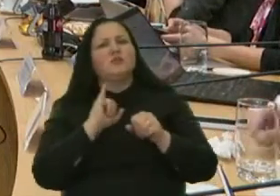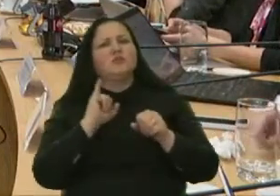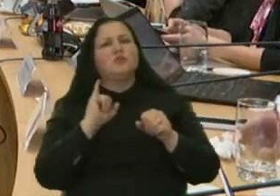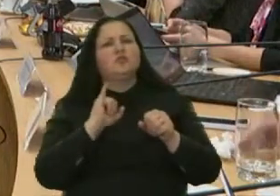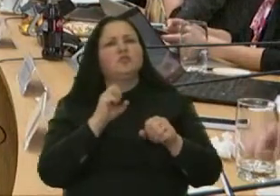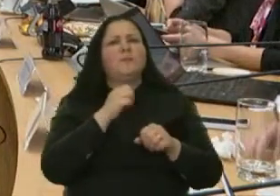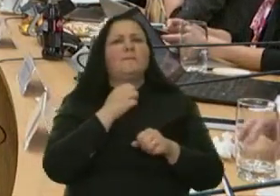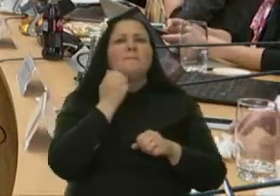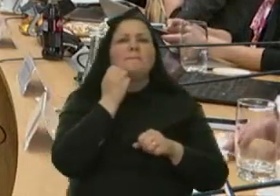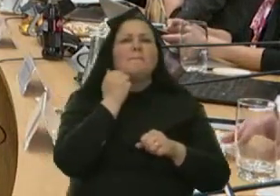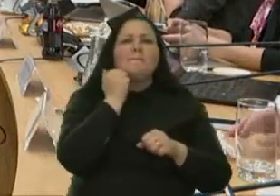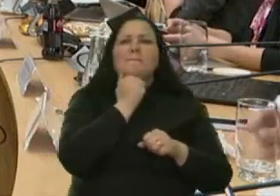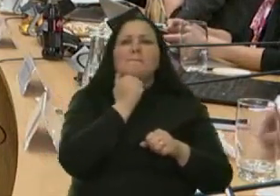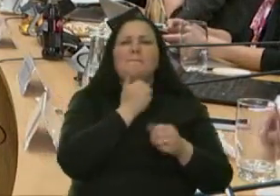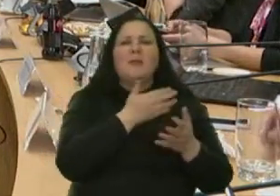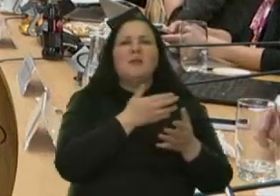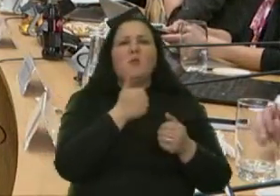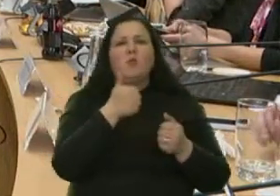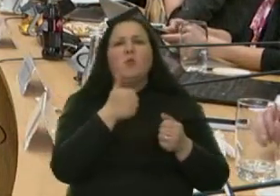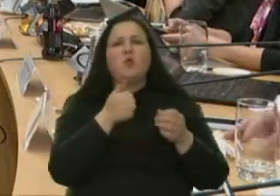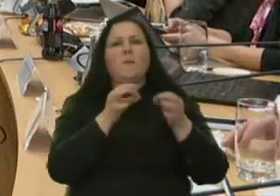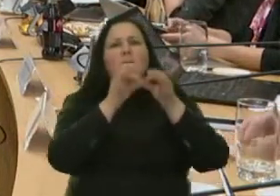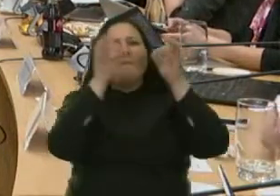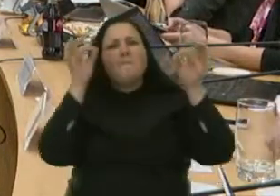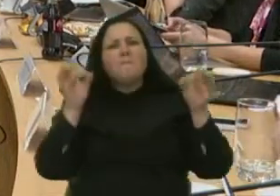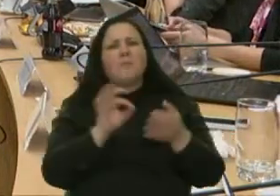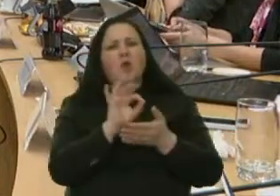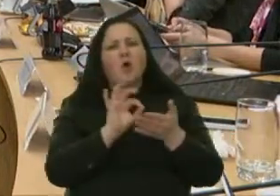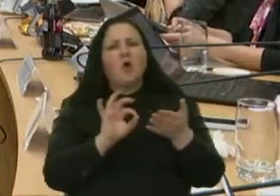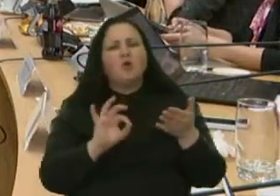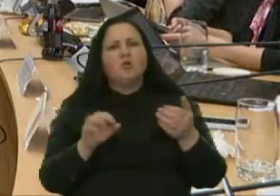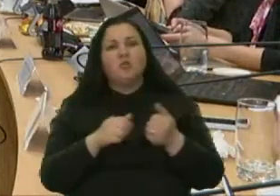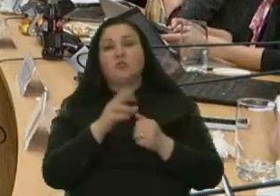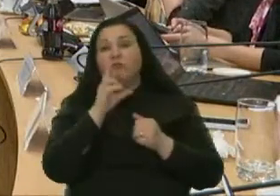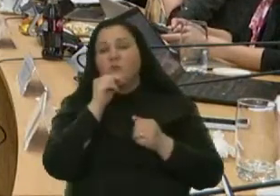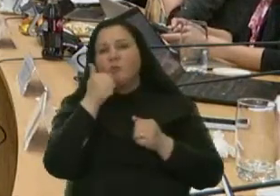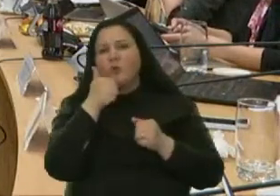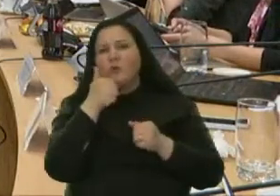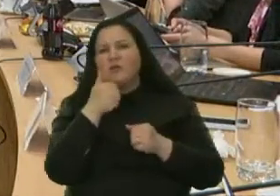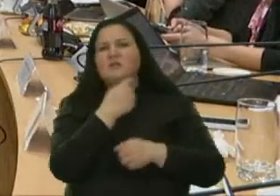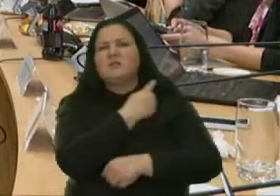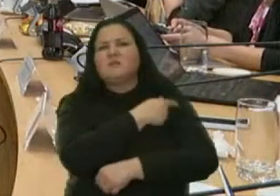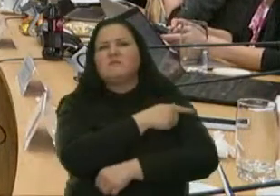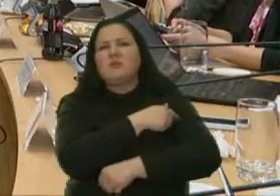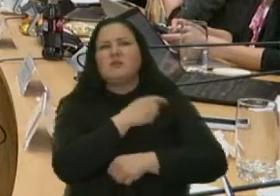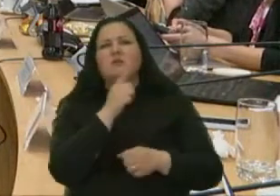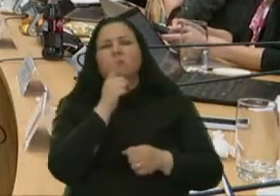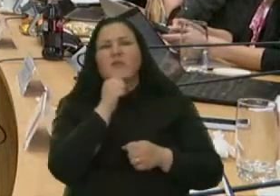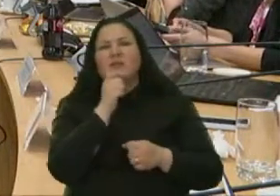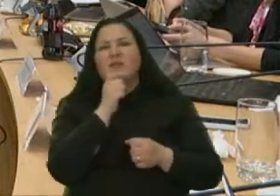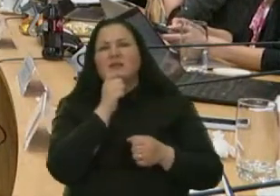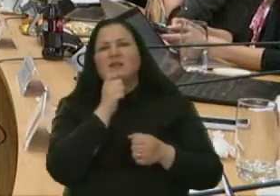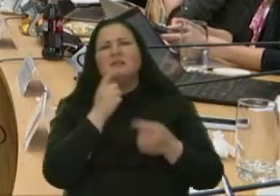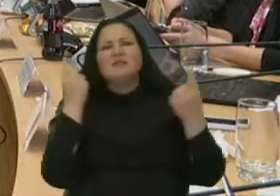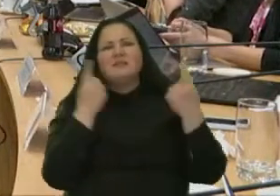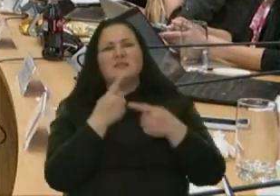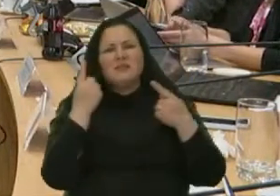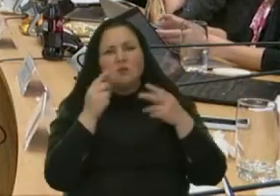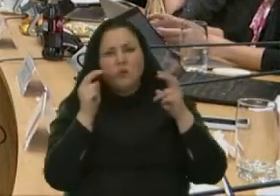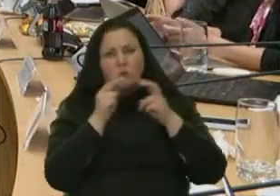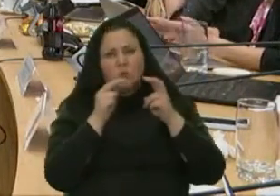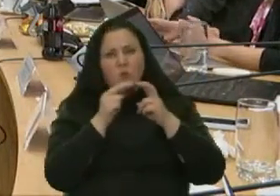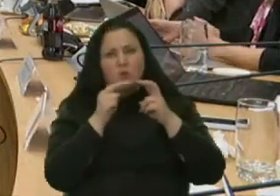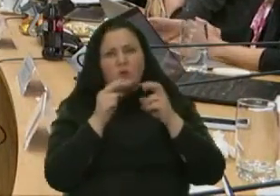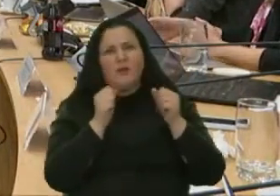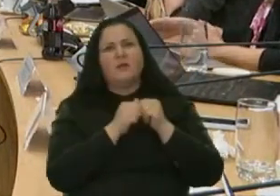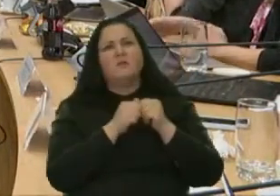un un proces și vorbim de un spital în care zilnic curent se